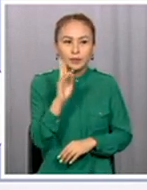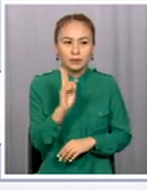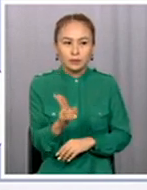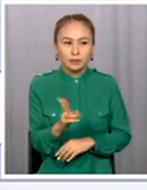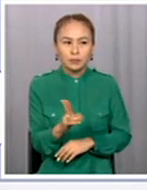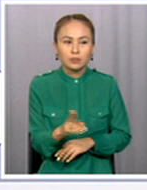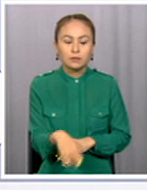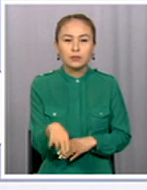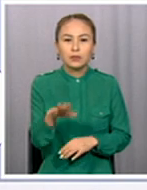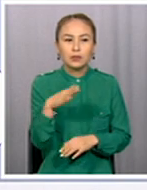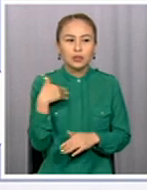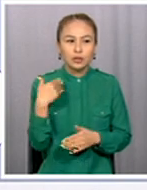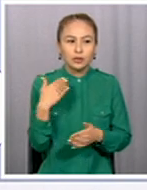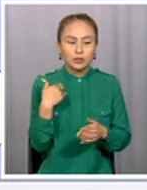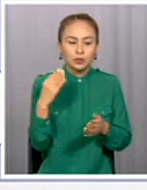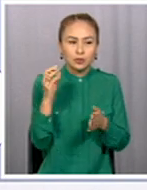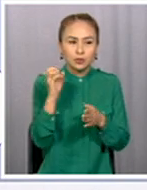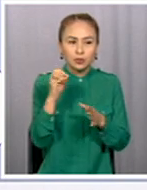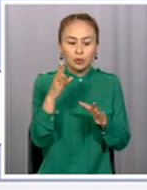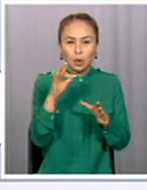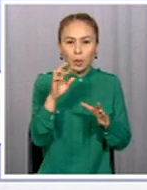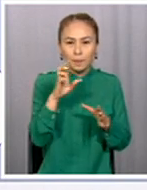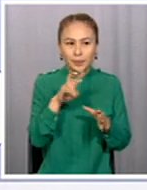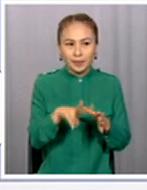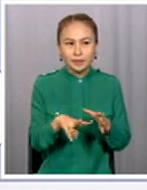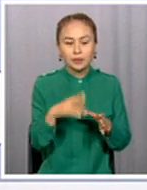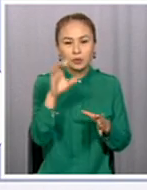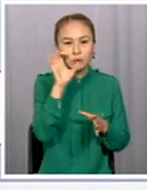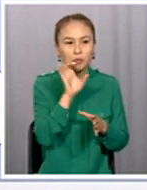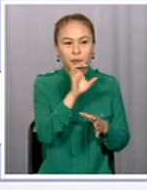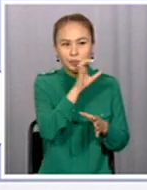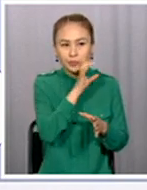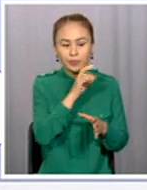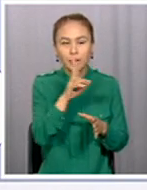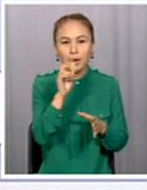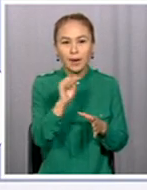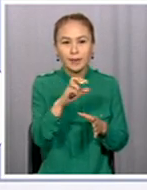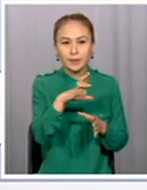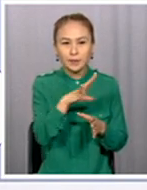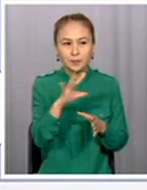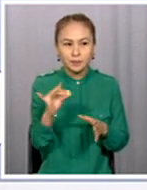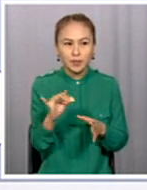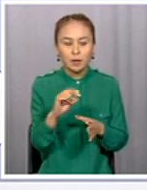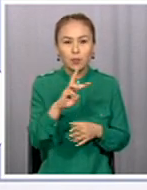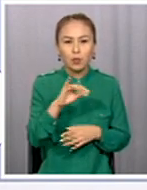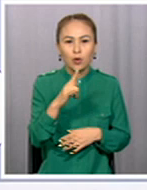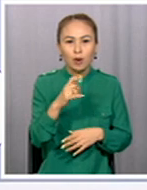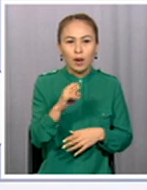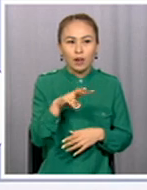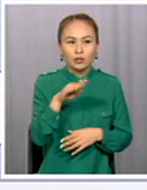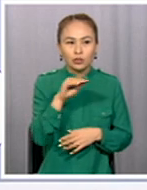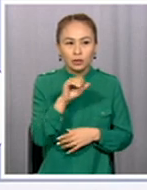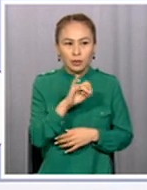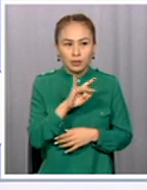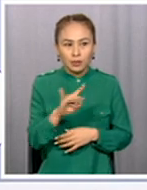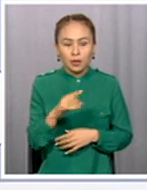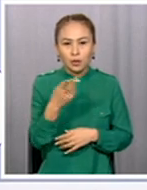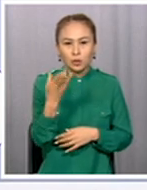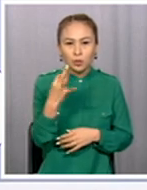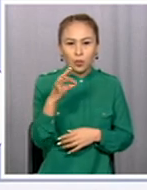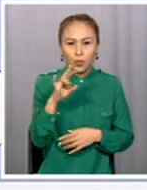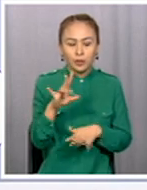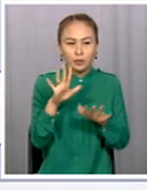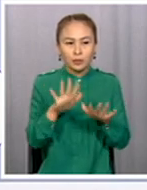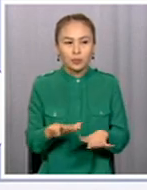Жайық, Жем өзендері, Тобыл және солтүстік Каспийден Мұғалжар тауы және Дон өзеніне